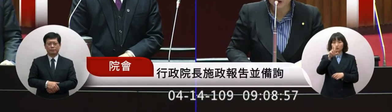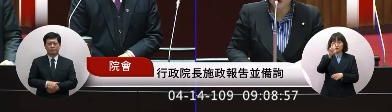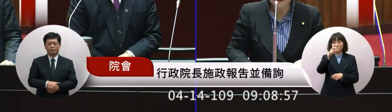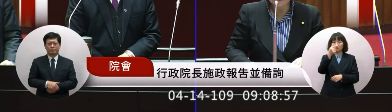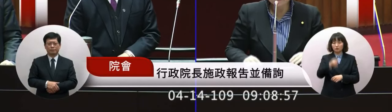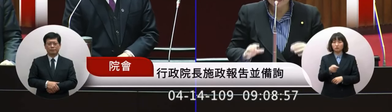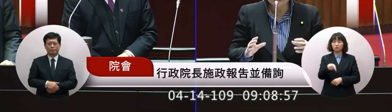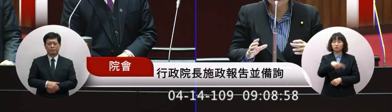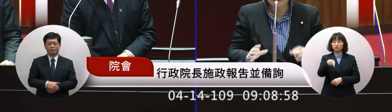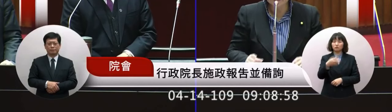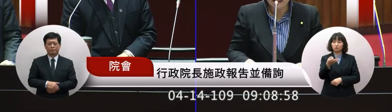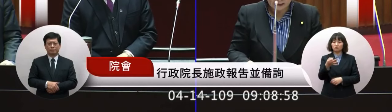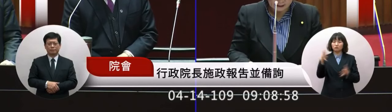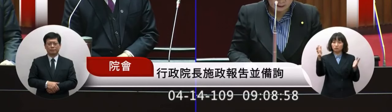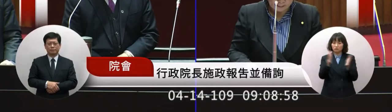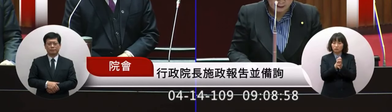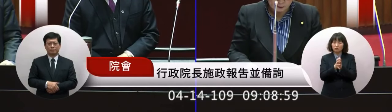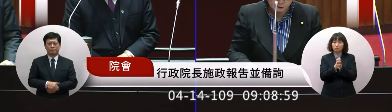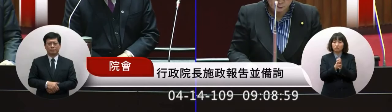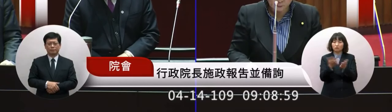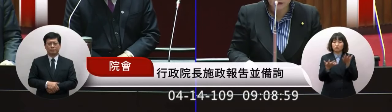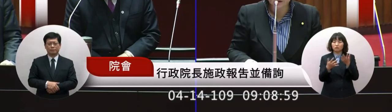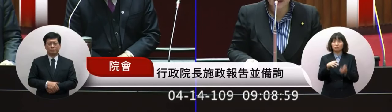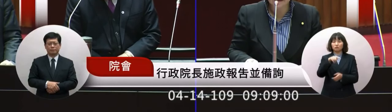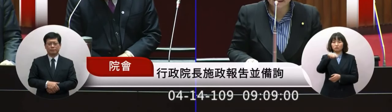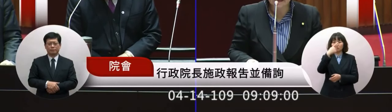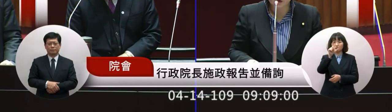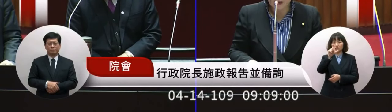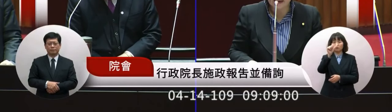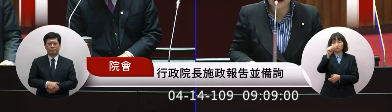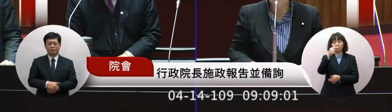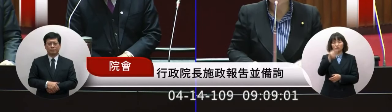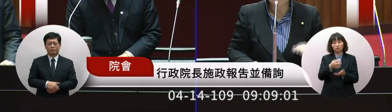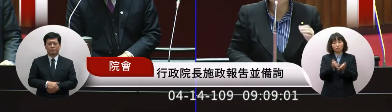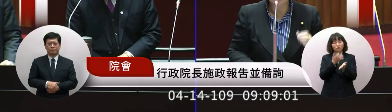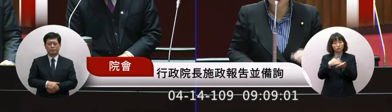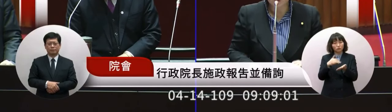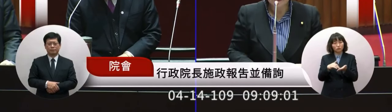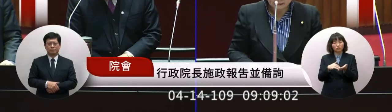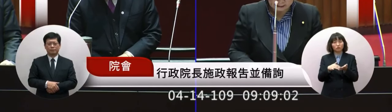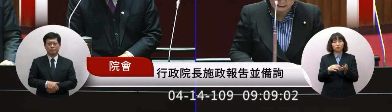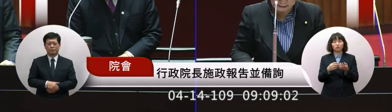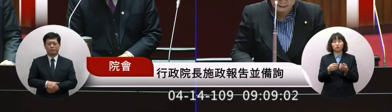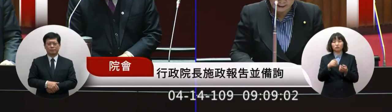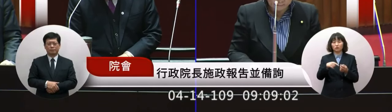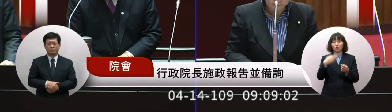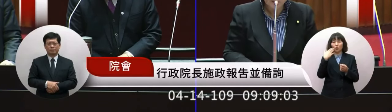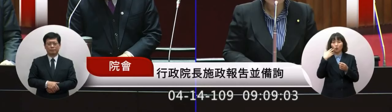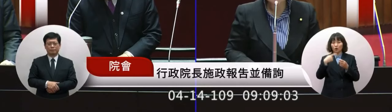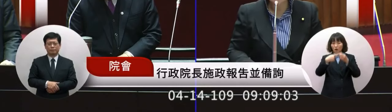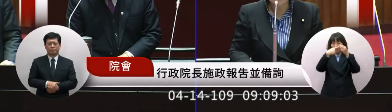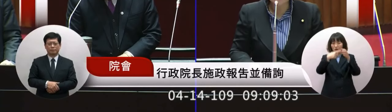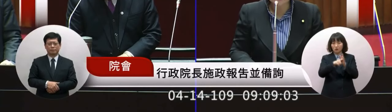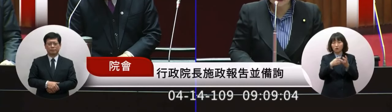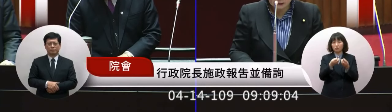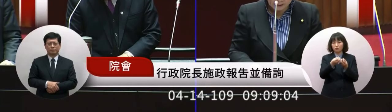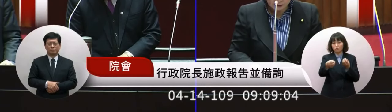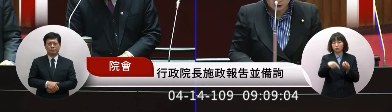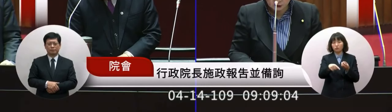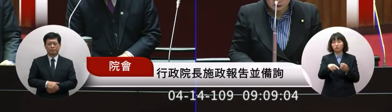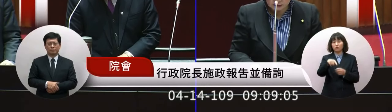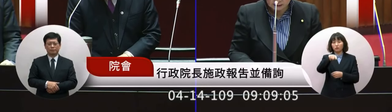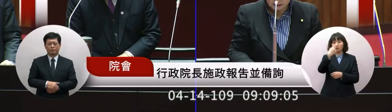170亿左右。加起来大概165亿，算这样算来，我们先从第一期来看，第一期